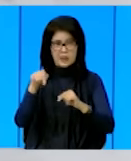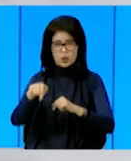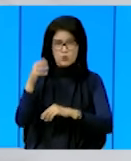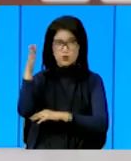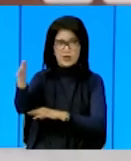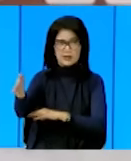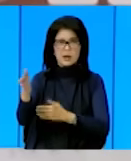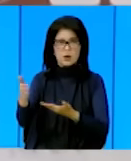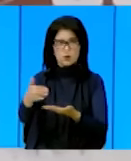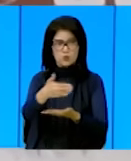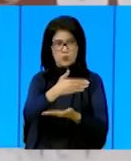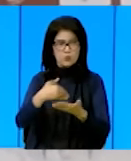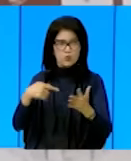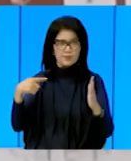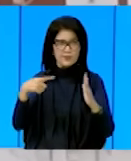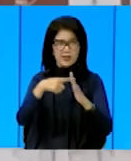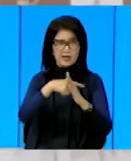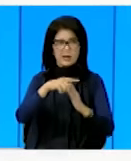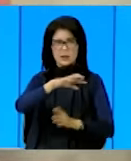untuk Pilkada Jawa Barat mendatang.